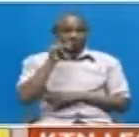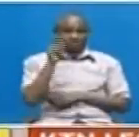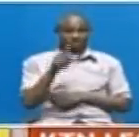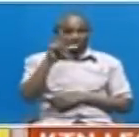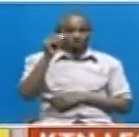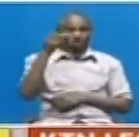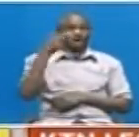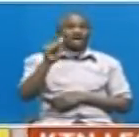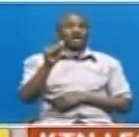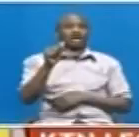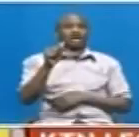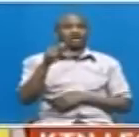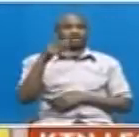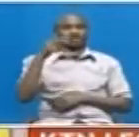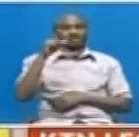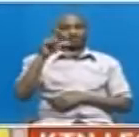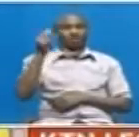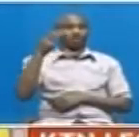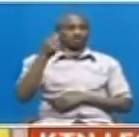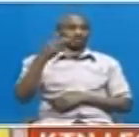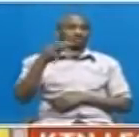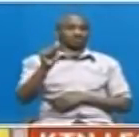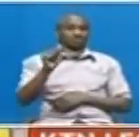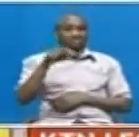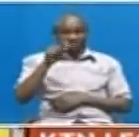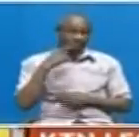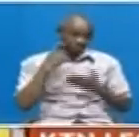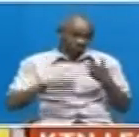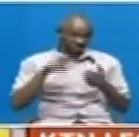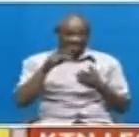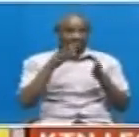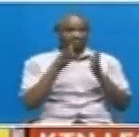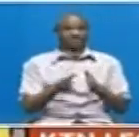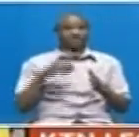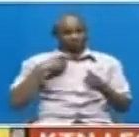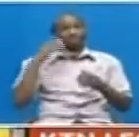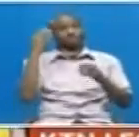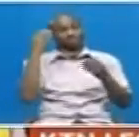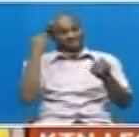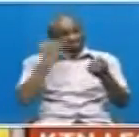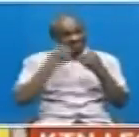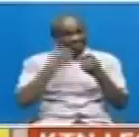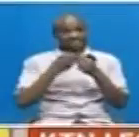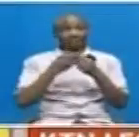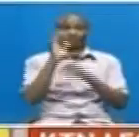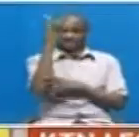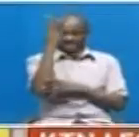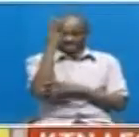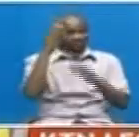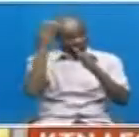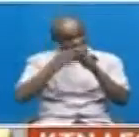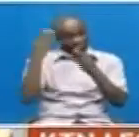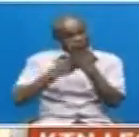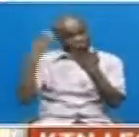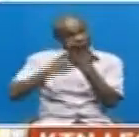loh. Ni loh kitu ambaye anatokanga kutoka miti na chongwa na